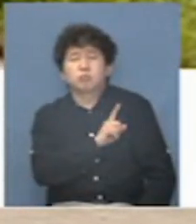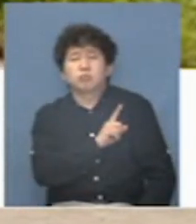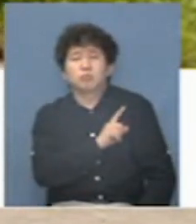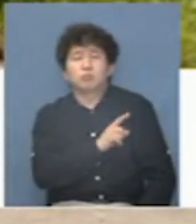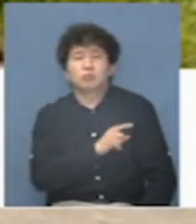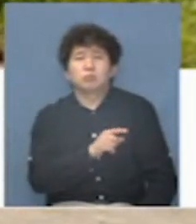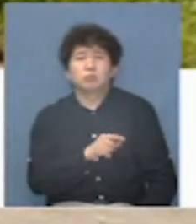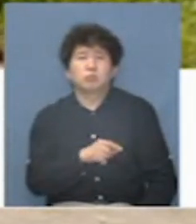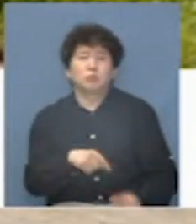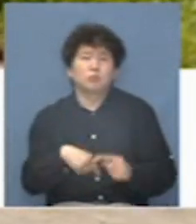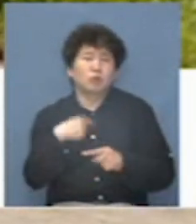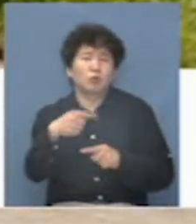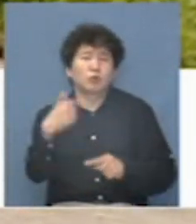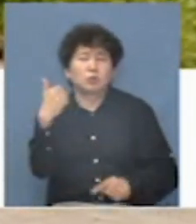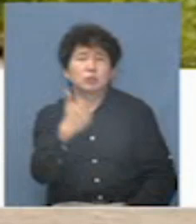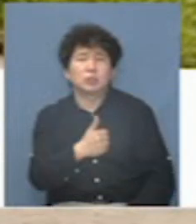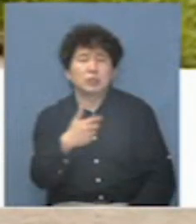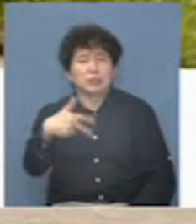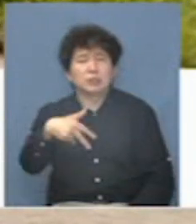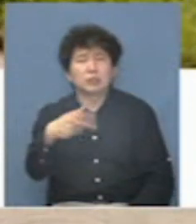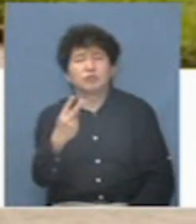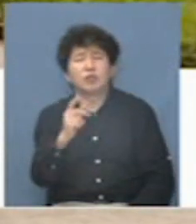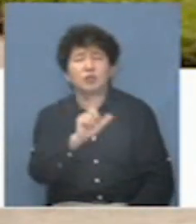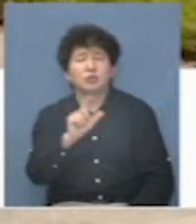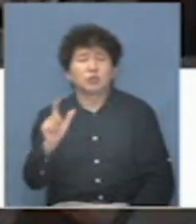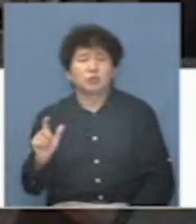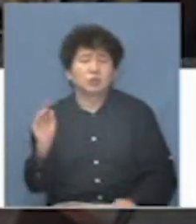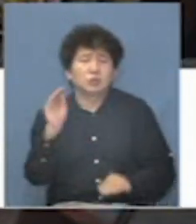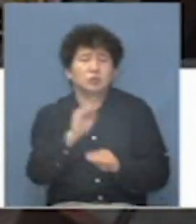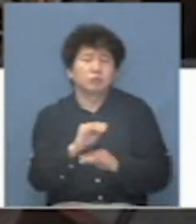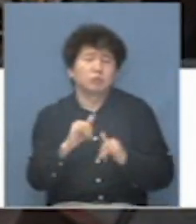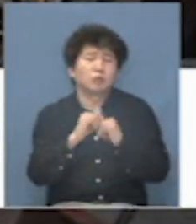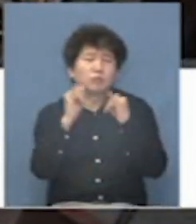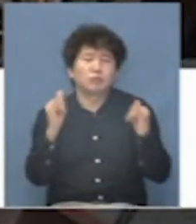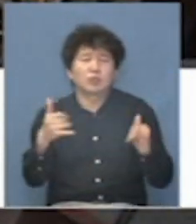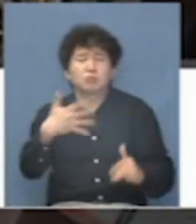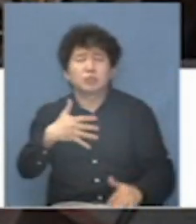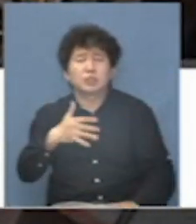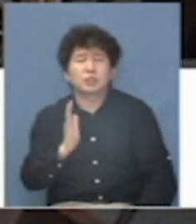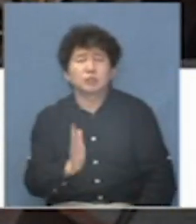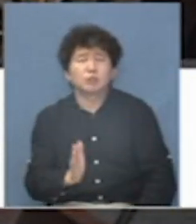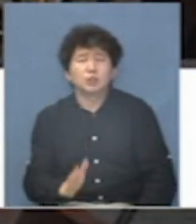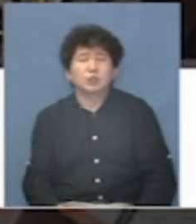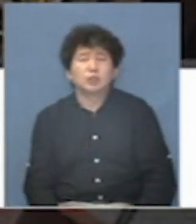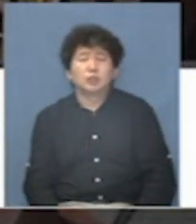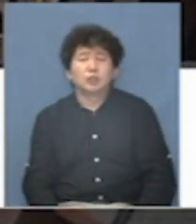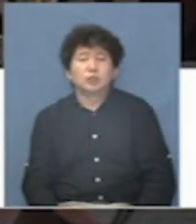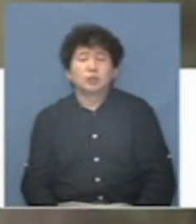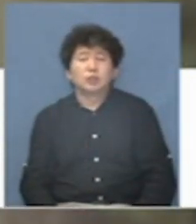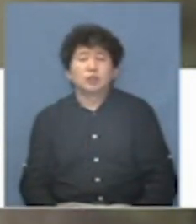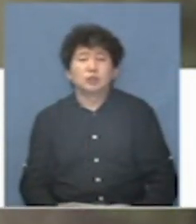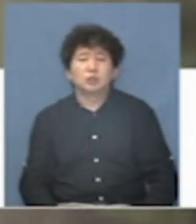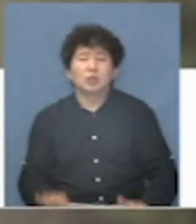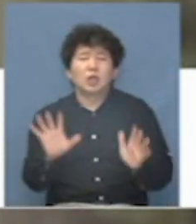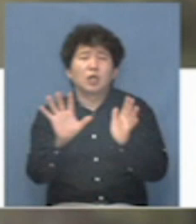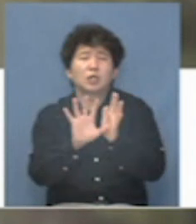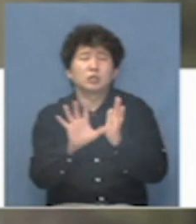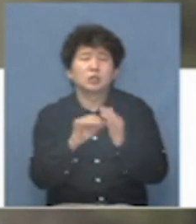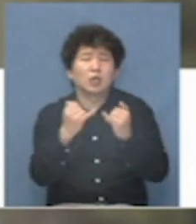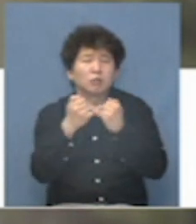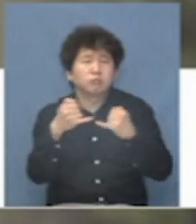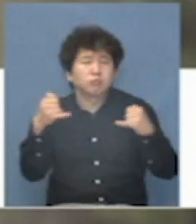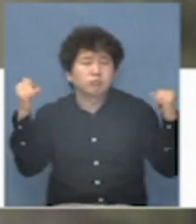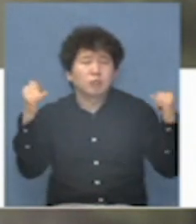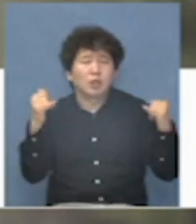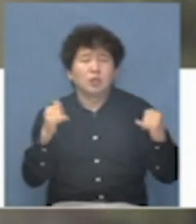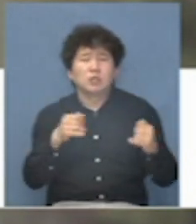на неделе порядка 32 человек с увеличением до 500. Отметим, в прошлом году была обновлена электропроводка, отремонтирована железная